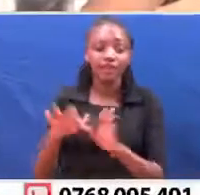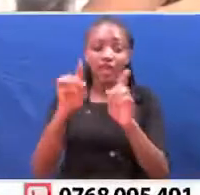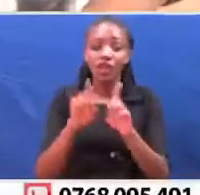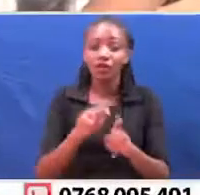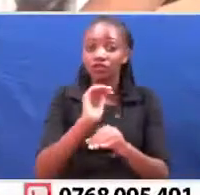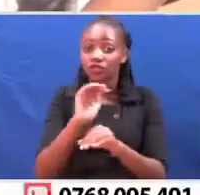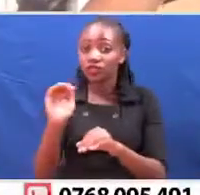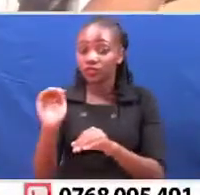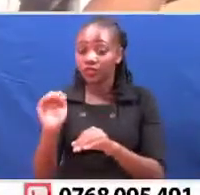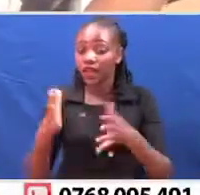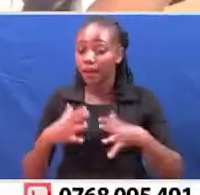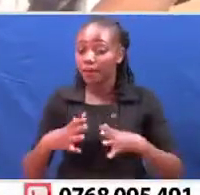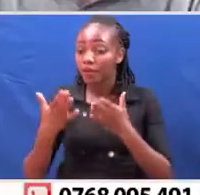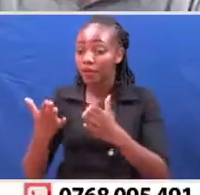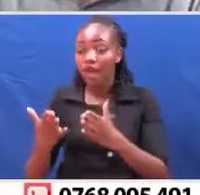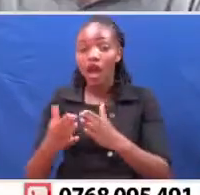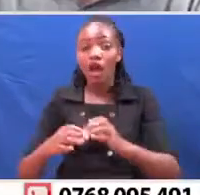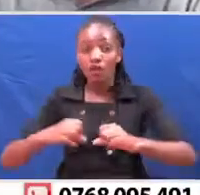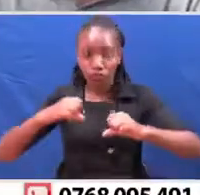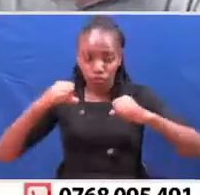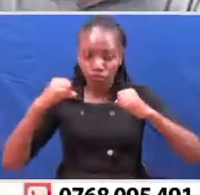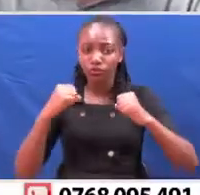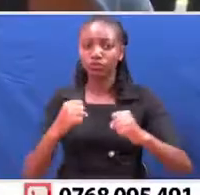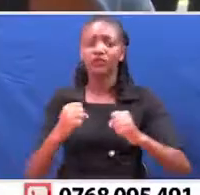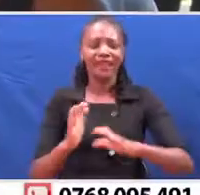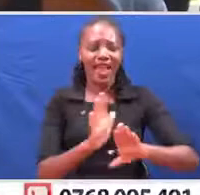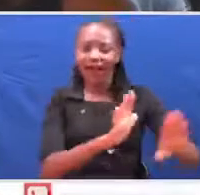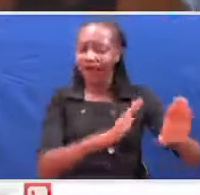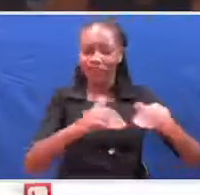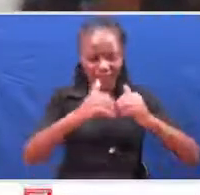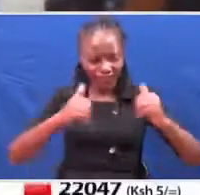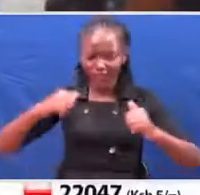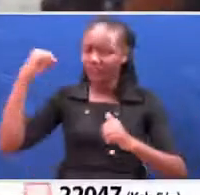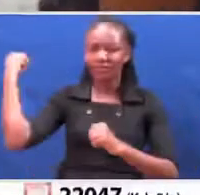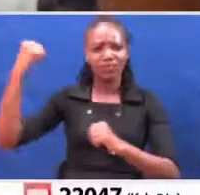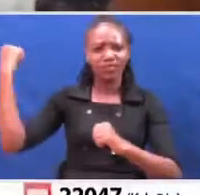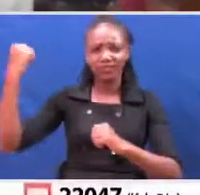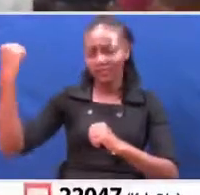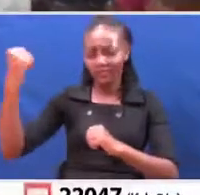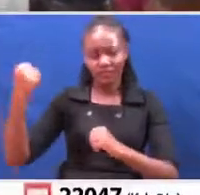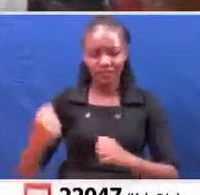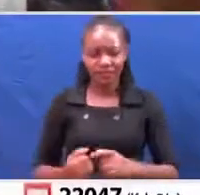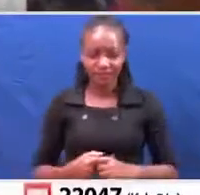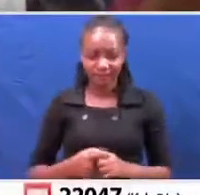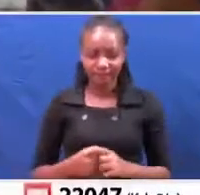urged Msambweni residents to strongly shun divisive politics. Wanagi!